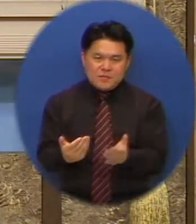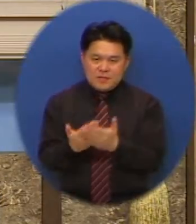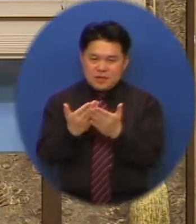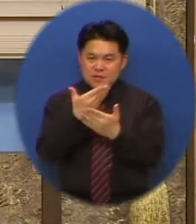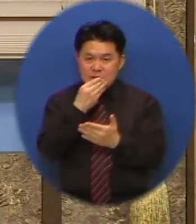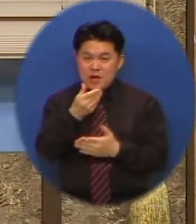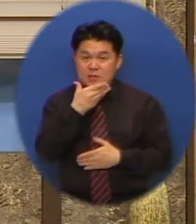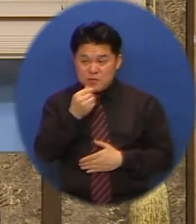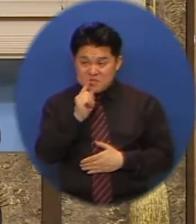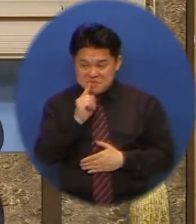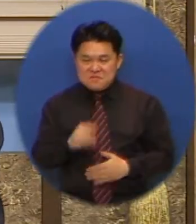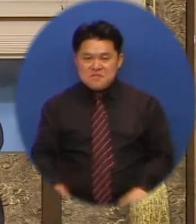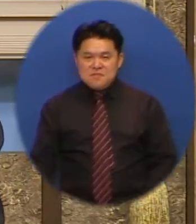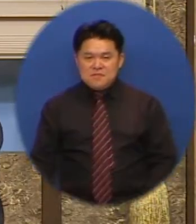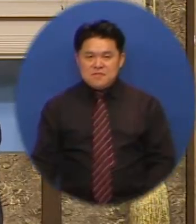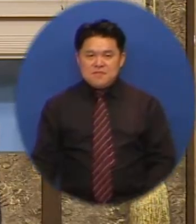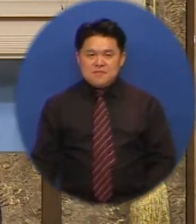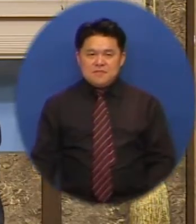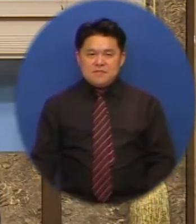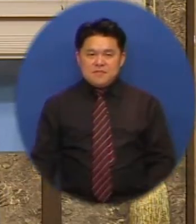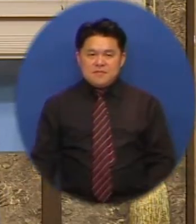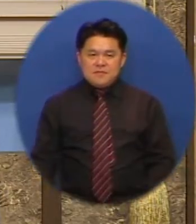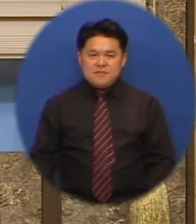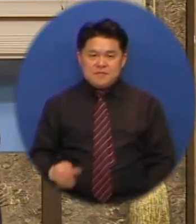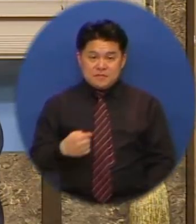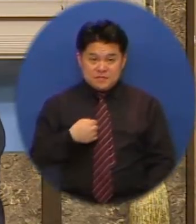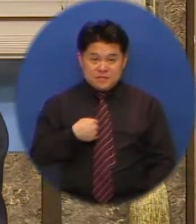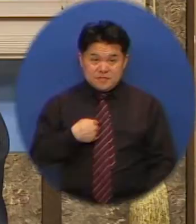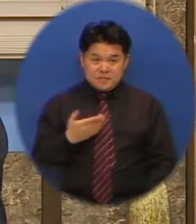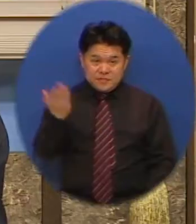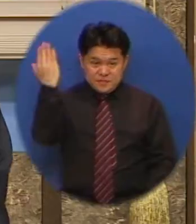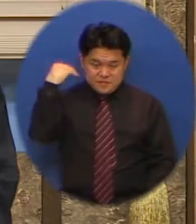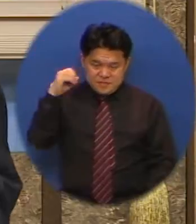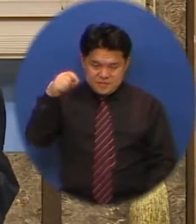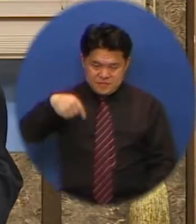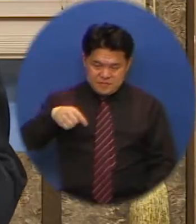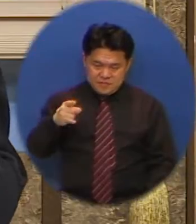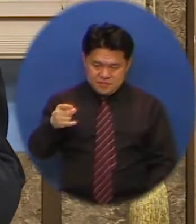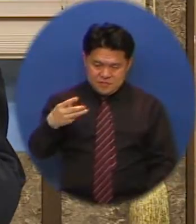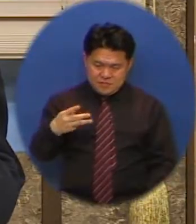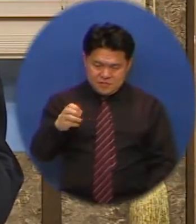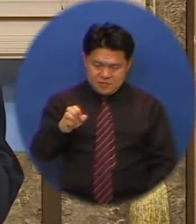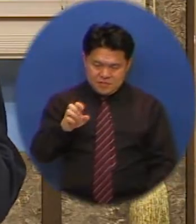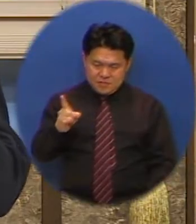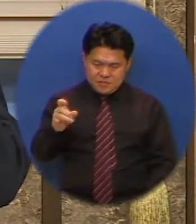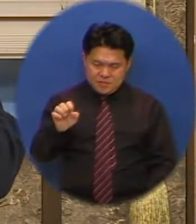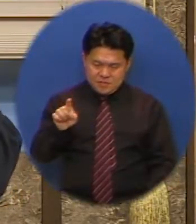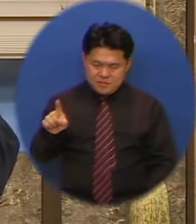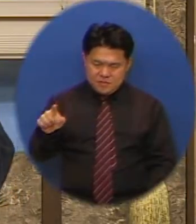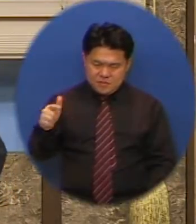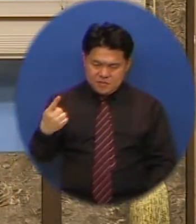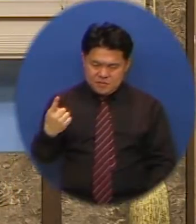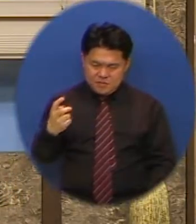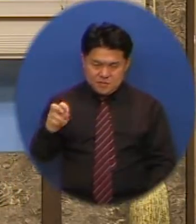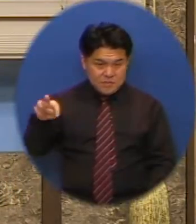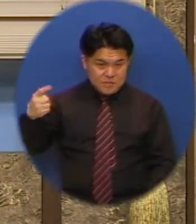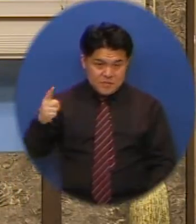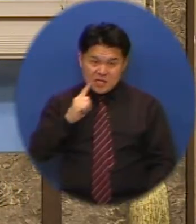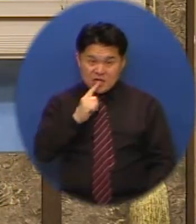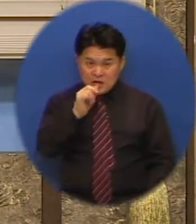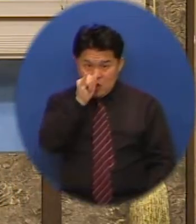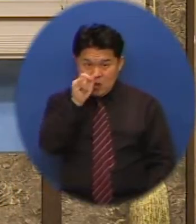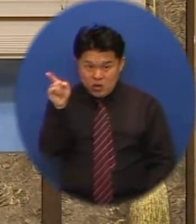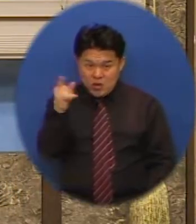네. 표현을 쓰는데요. 제가 이전에 와서 이제 웰페어노믹스 네. 말씀드렸는데 네. 그거는 복지에도 이제 경영